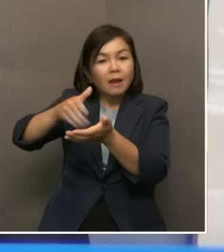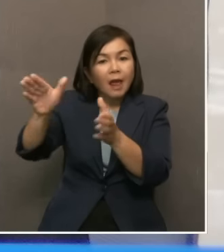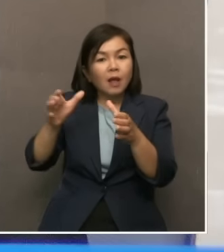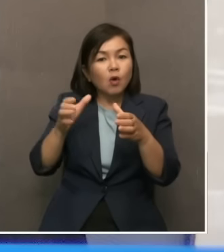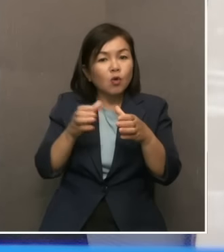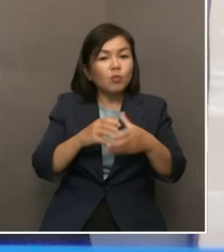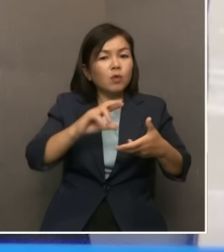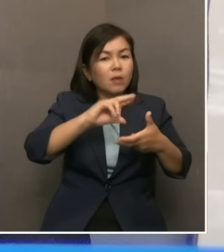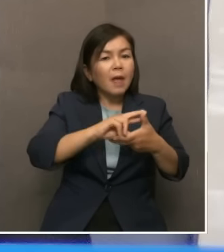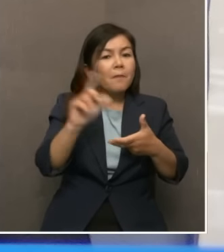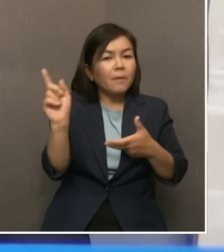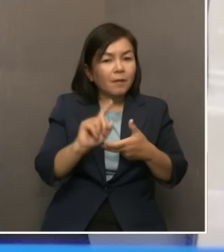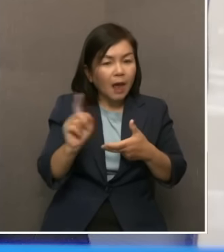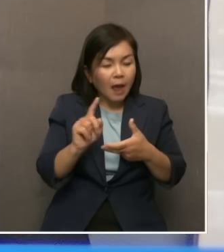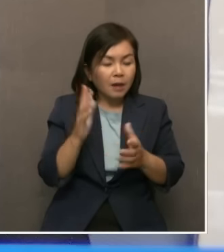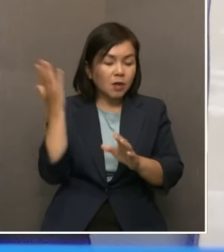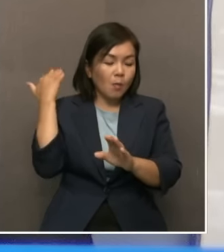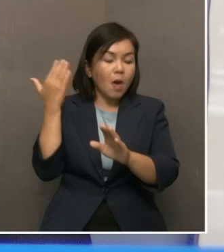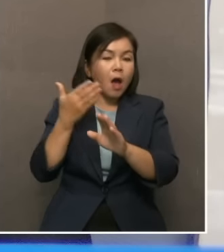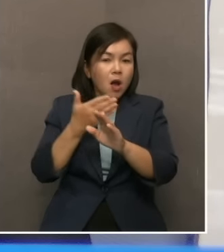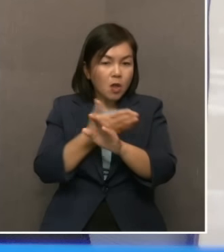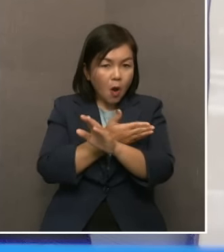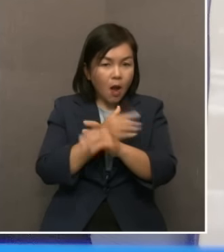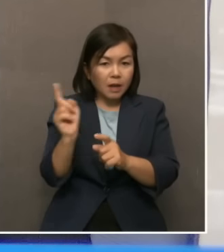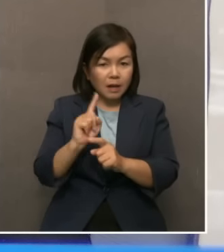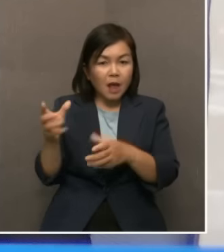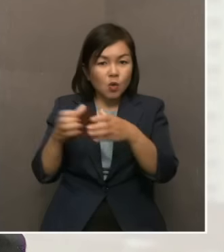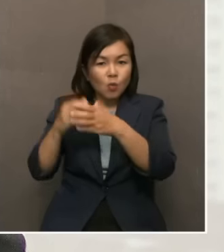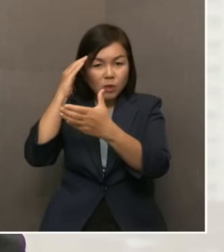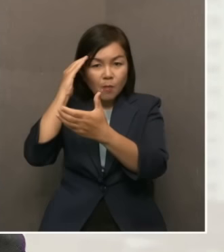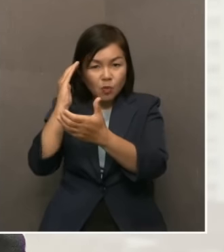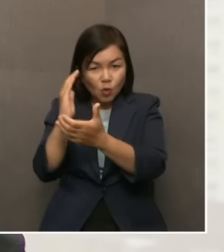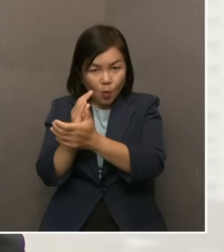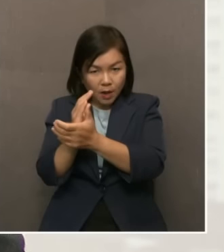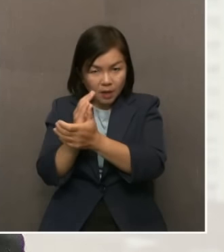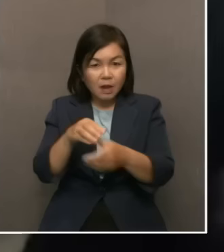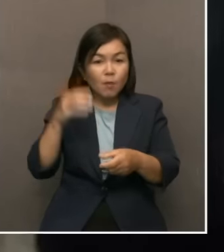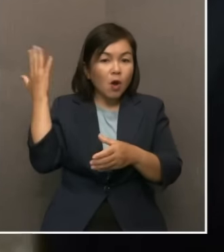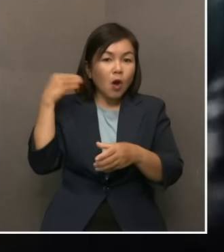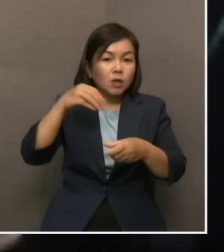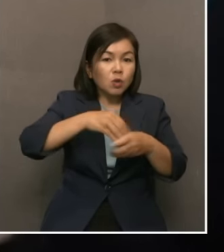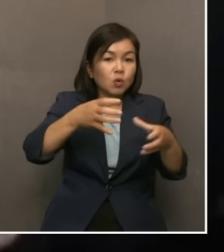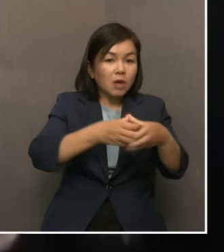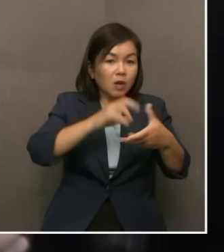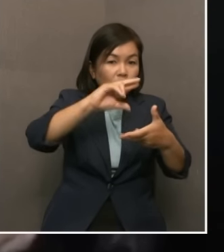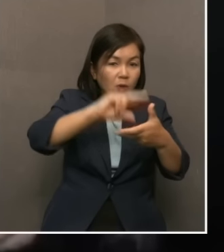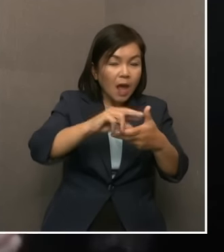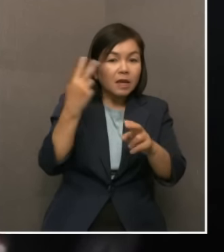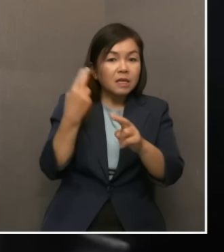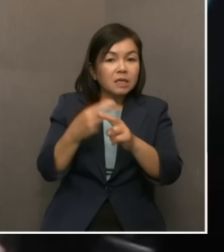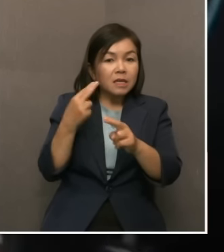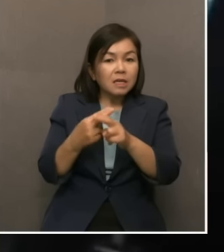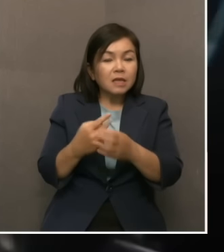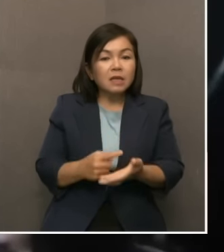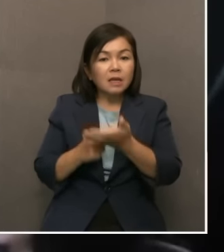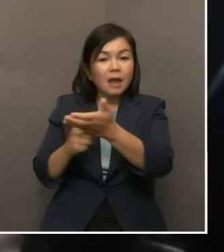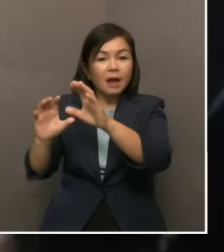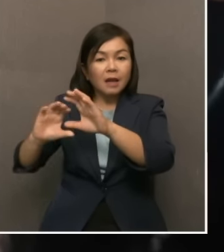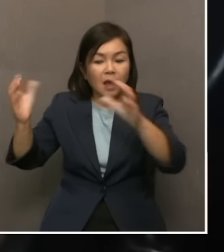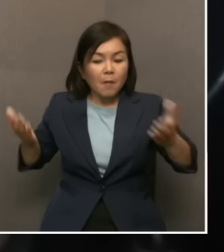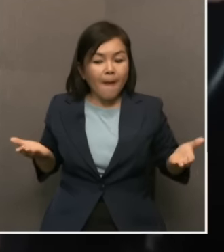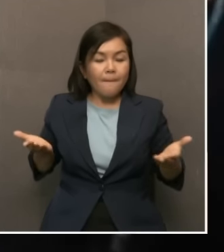ไม่ขณะที่ก่อนหน้านี้ร้อยเอกธรรมนัสเองก็ยอมรับแล้วครับว่าหากรายชื่อที่จะเสนอให้พรรคแกนนำรัฐบาล